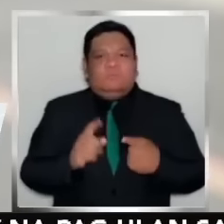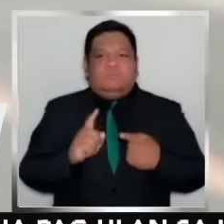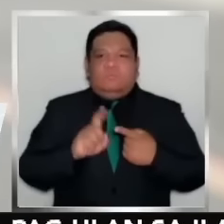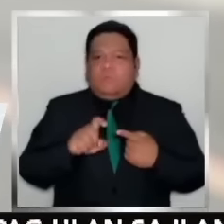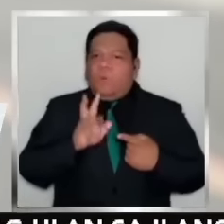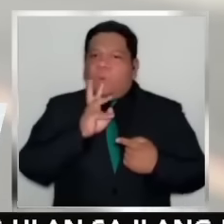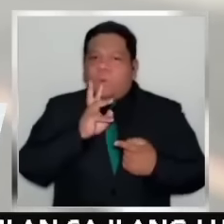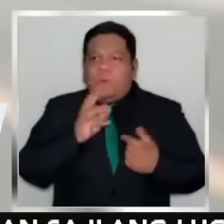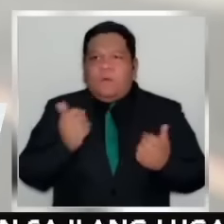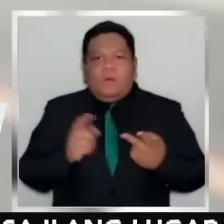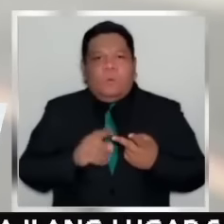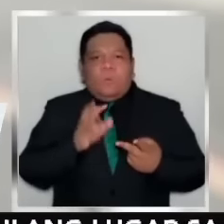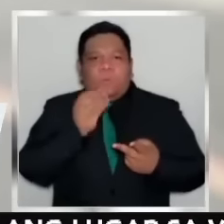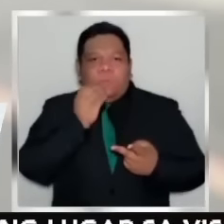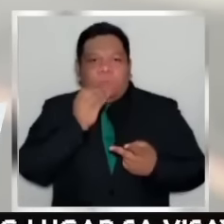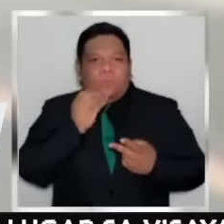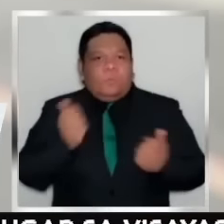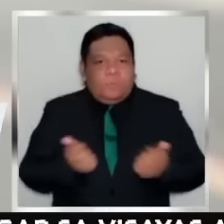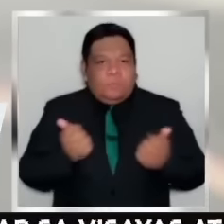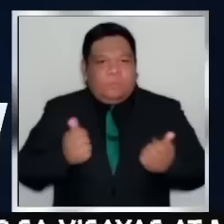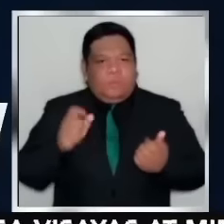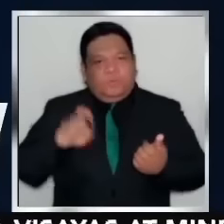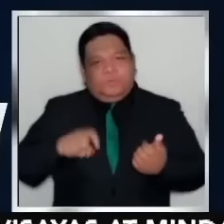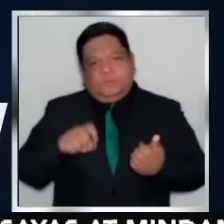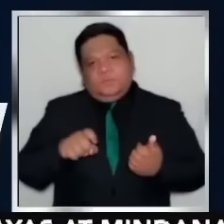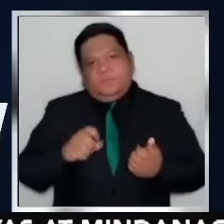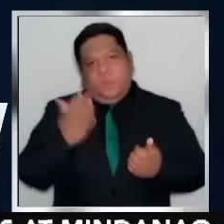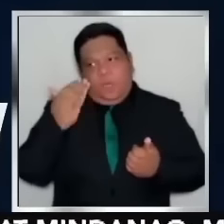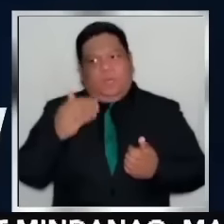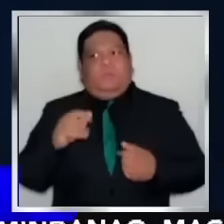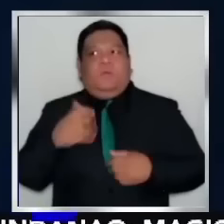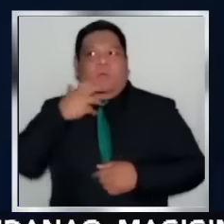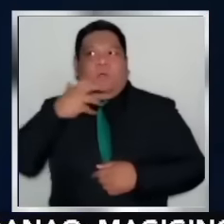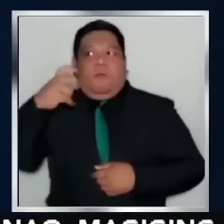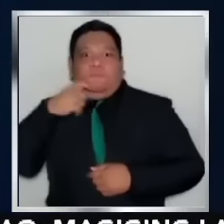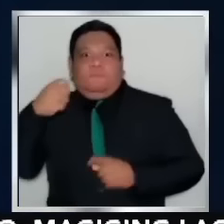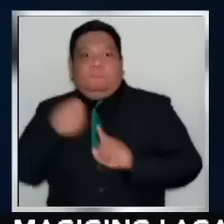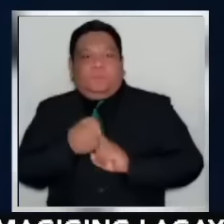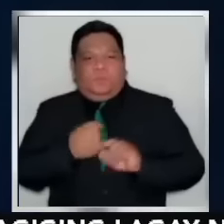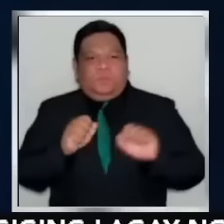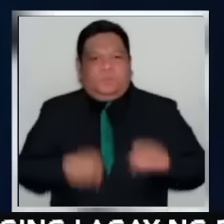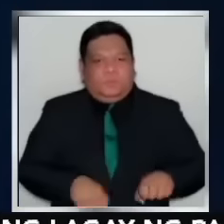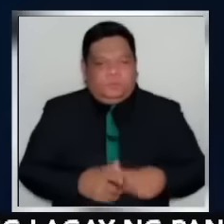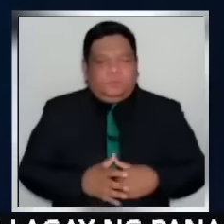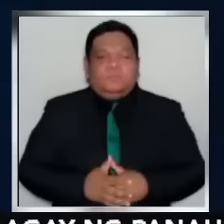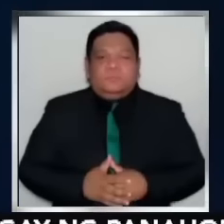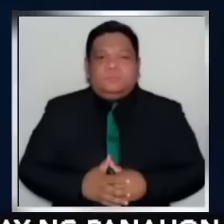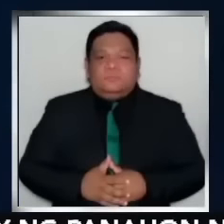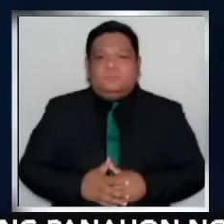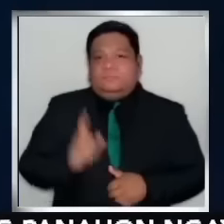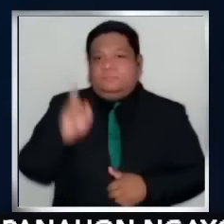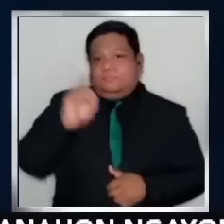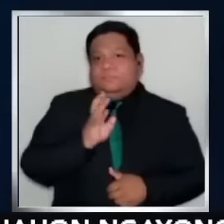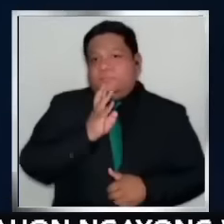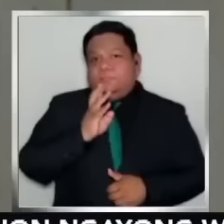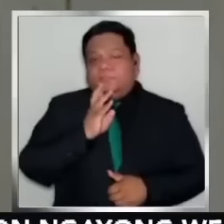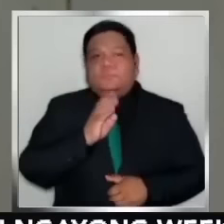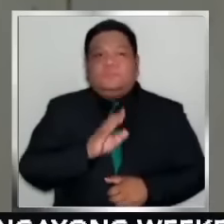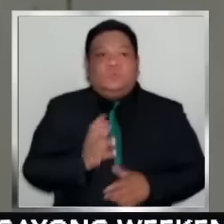sa pinakamaapektuhan sa pagtama ng El Nino. Ordinansa halimbawa po sa mga illegal tapping ng